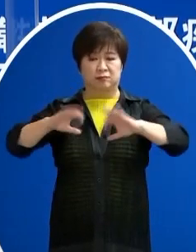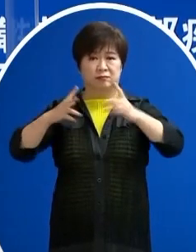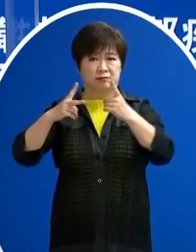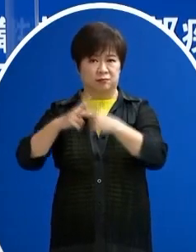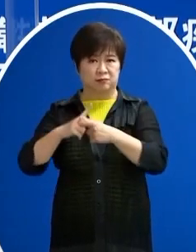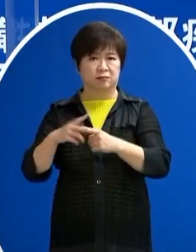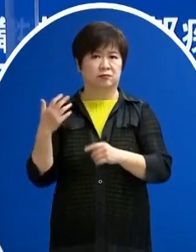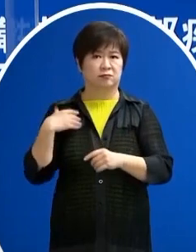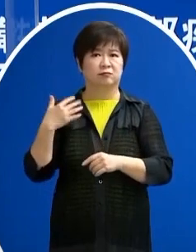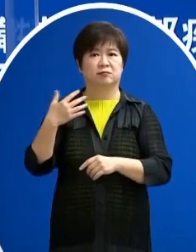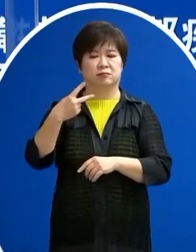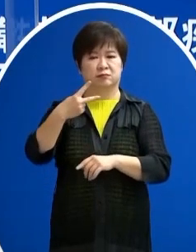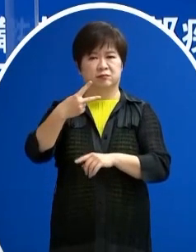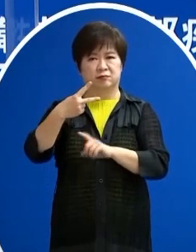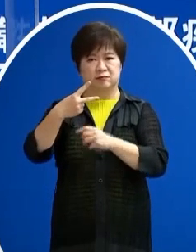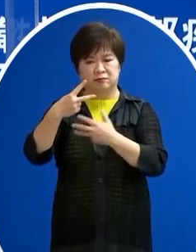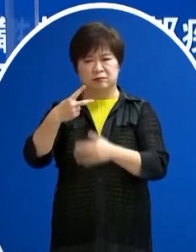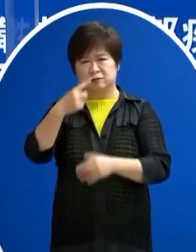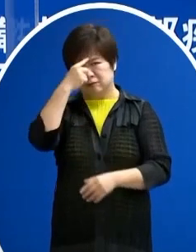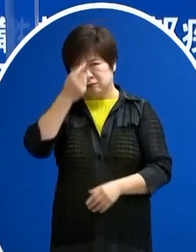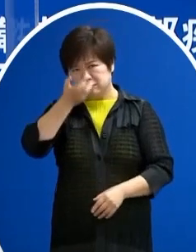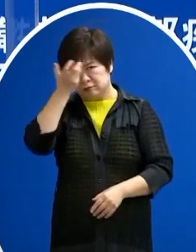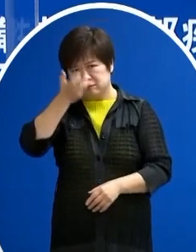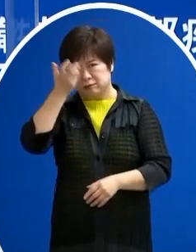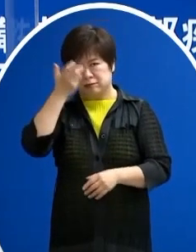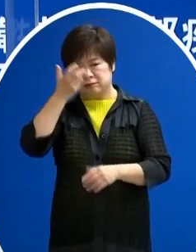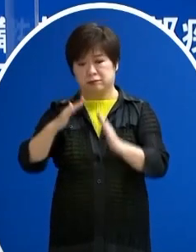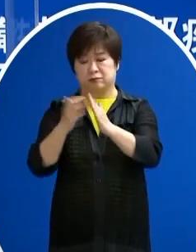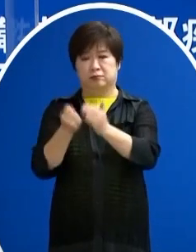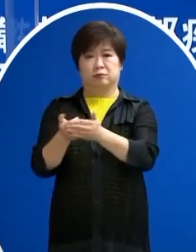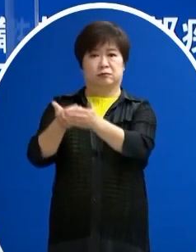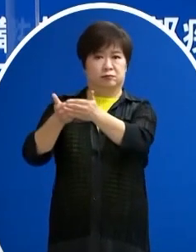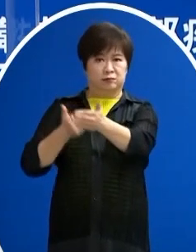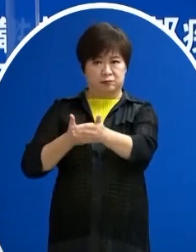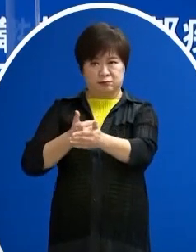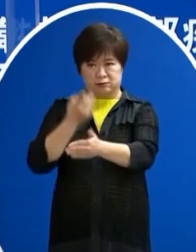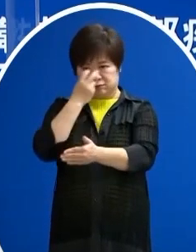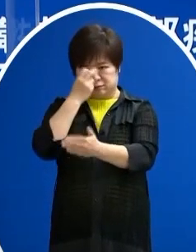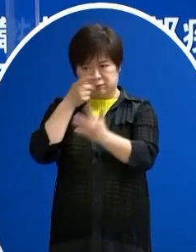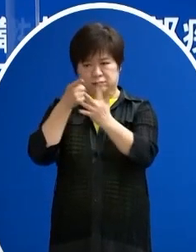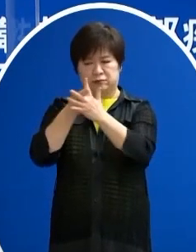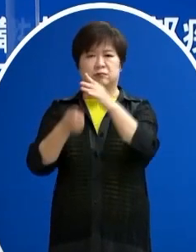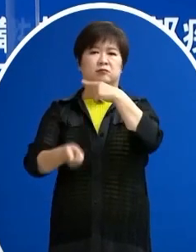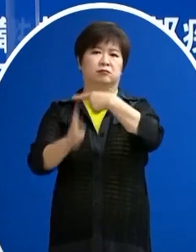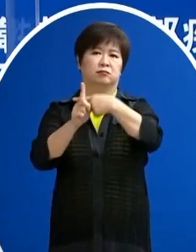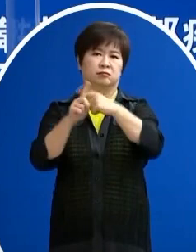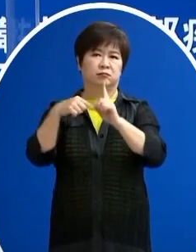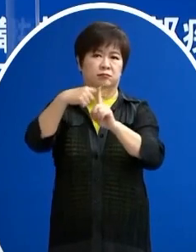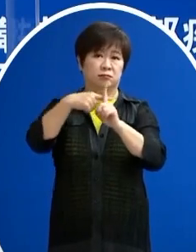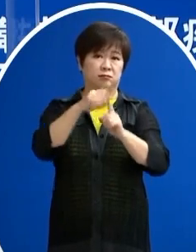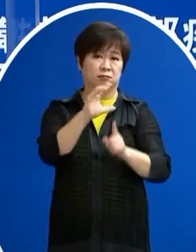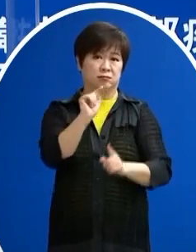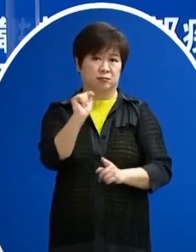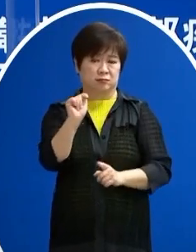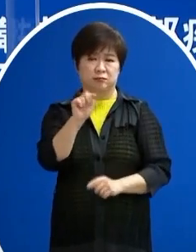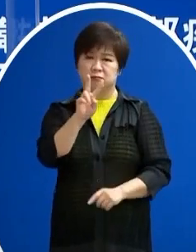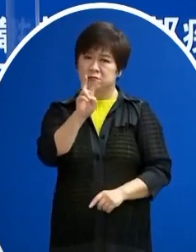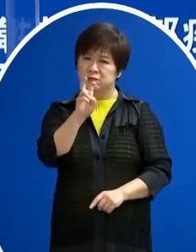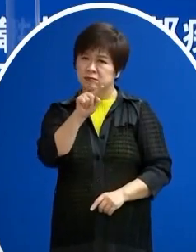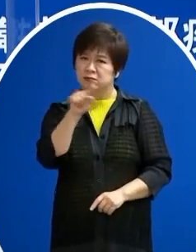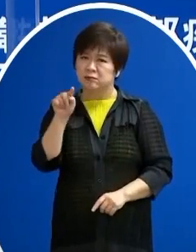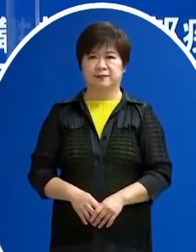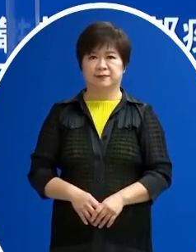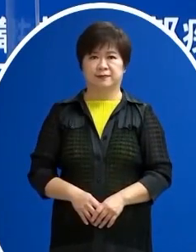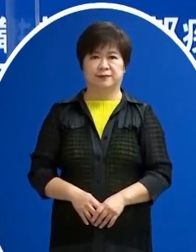在2月28号当天发烧，而且开始居隔筛检出阳性，那 CT 值是在22到25